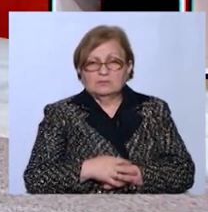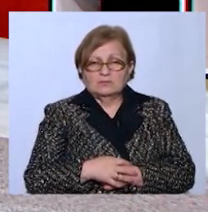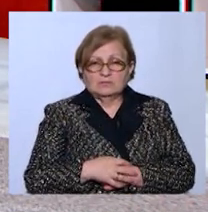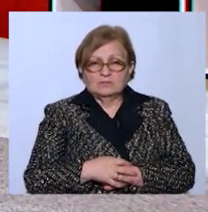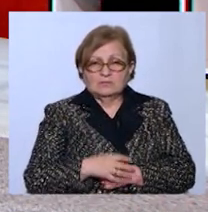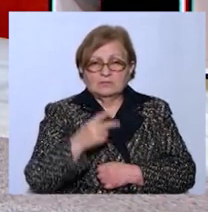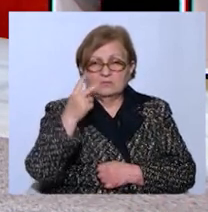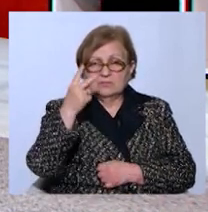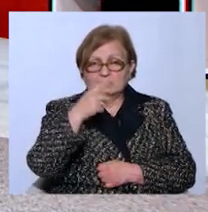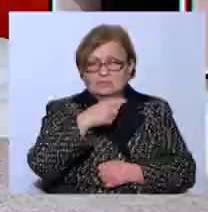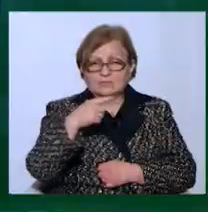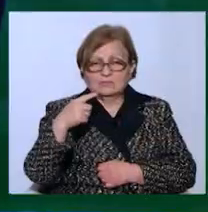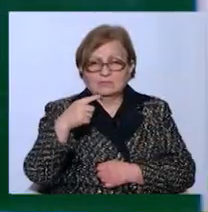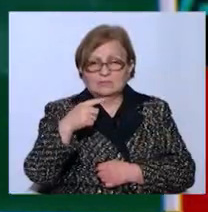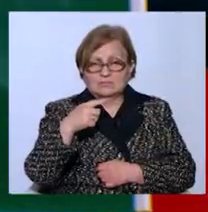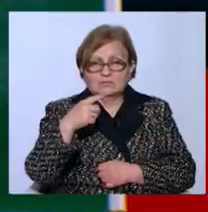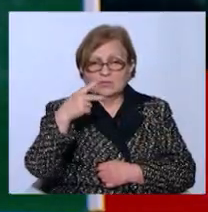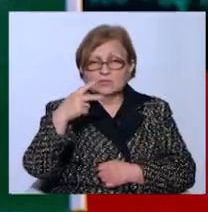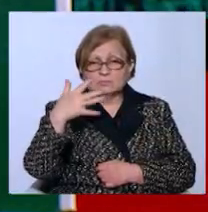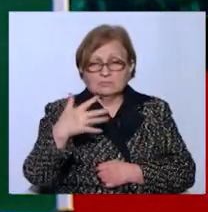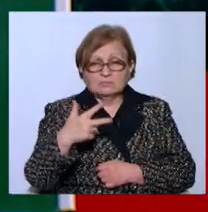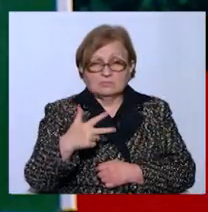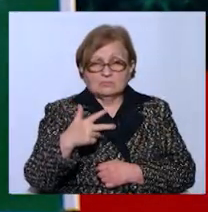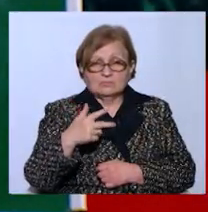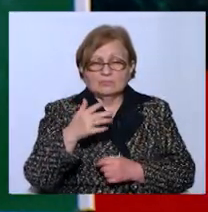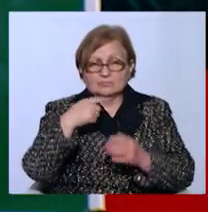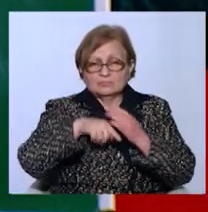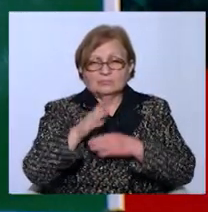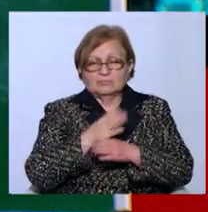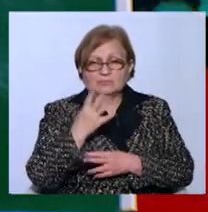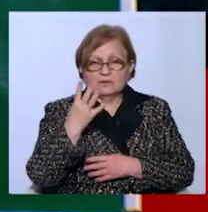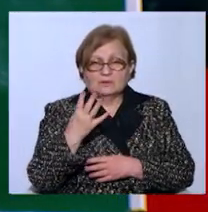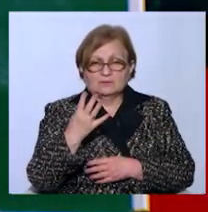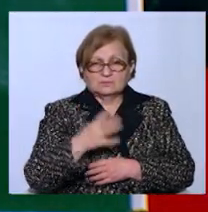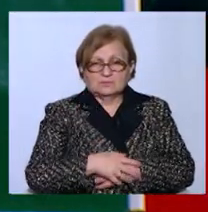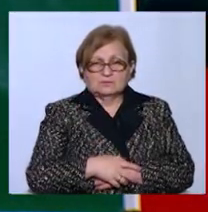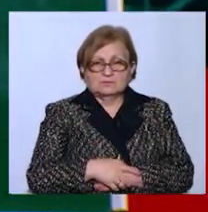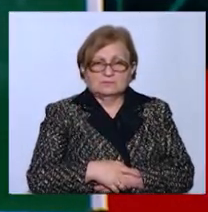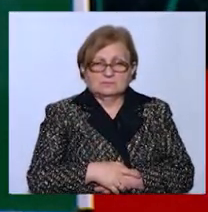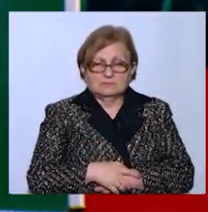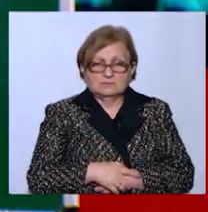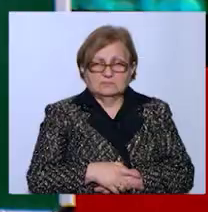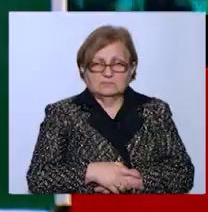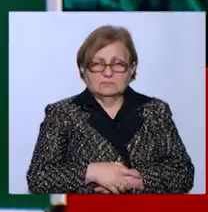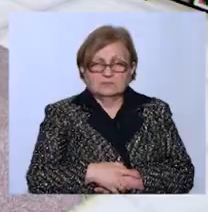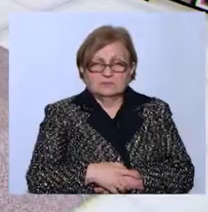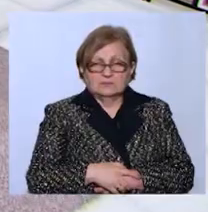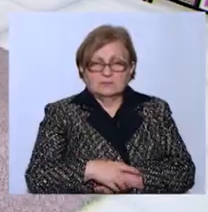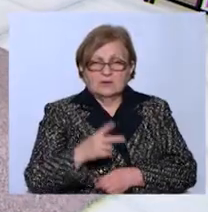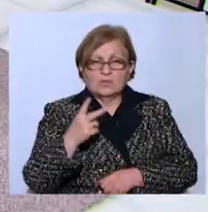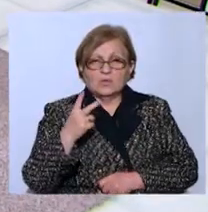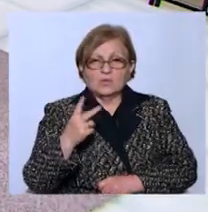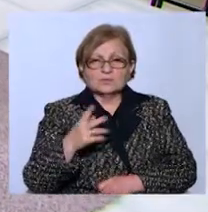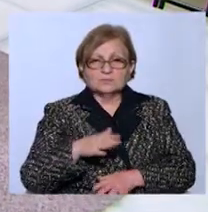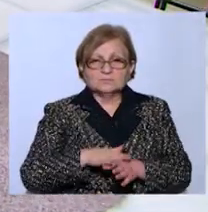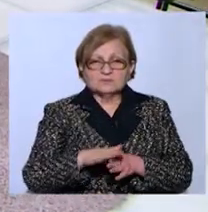2 მთელი 2 მესამედი რო გავყო 2 მესამედზე ყოფილა 4. ეს ნახაზით. მეორე ხრივ 2 მთელი 2